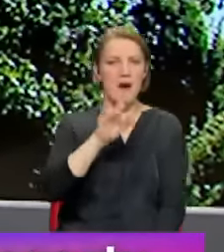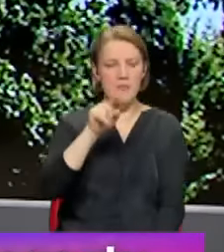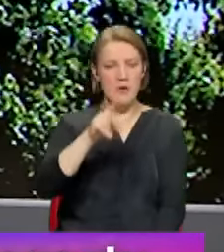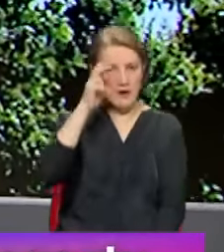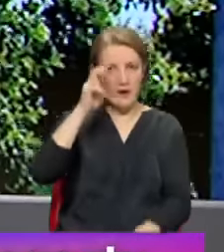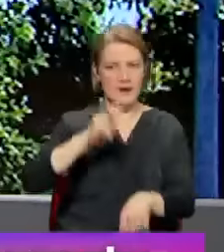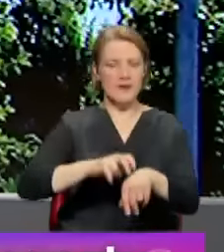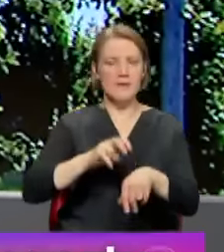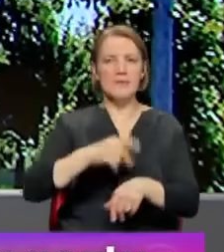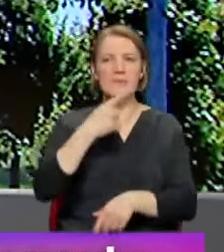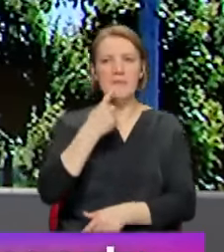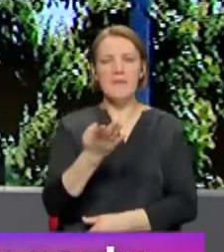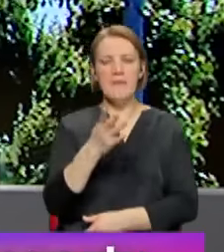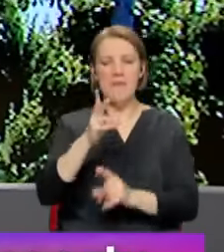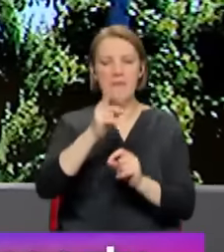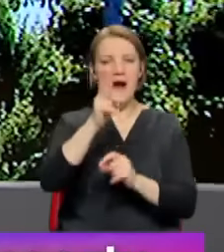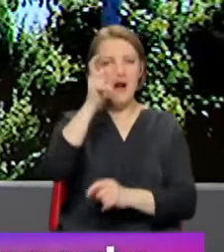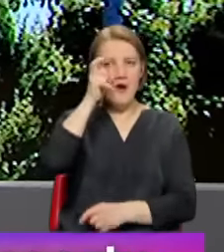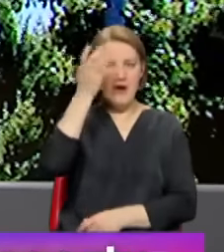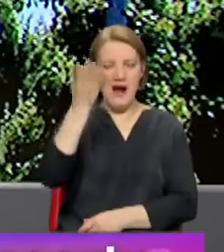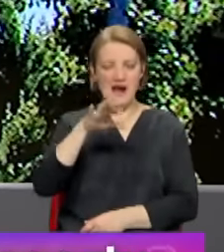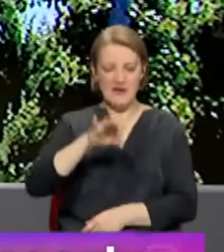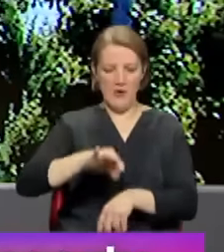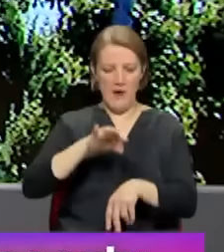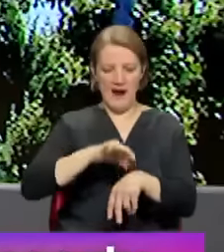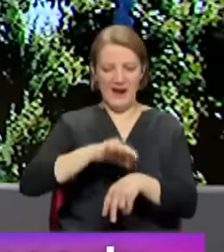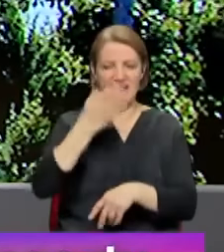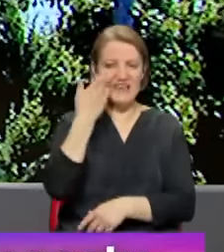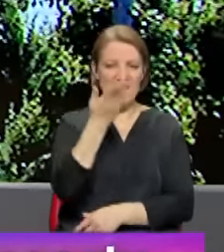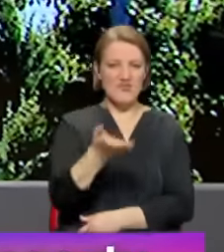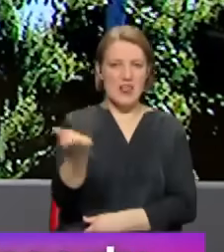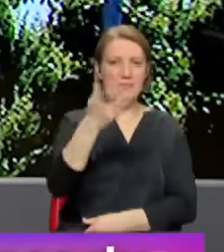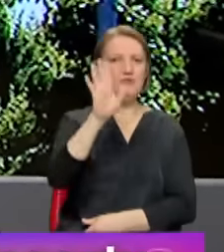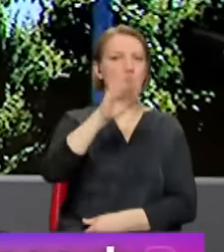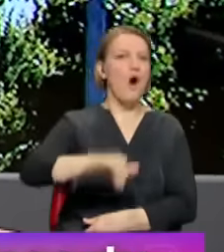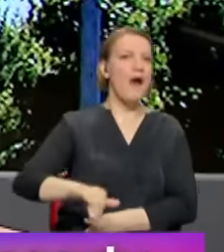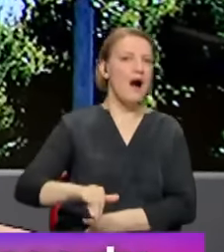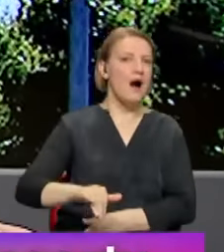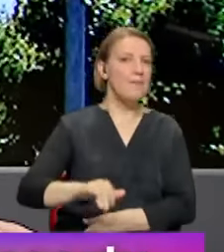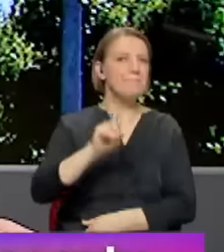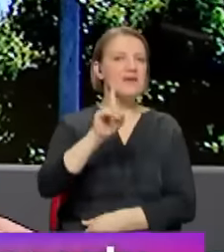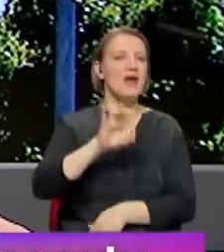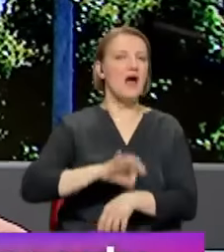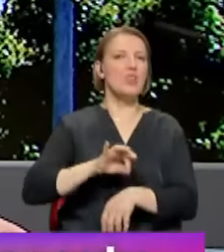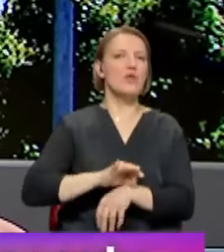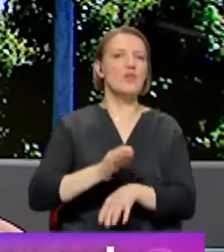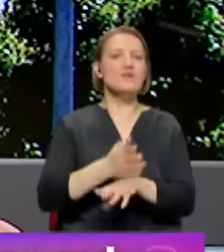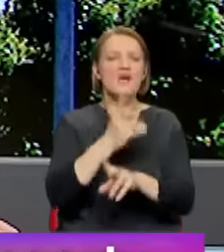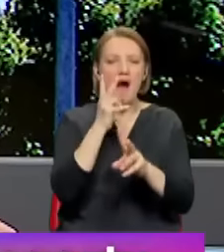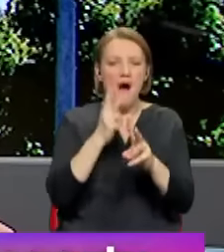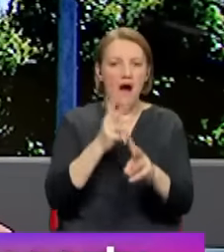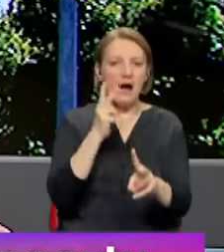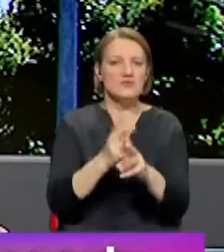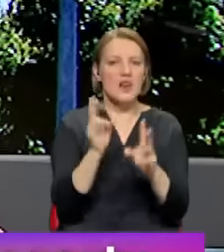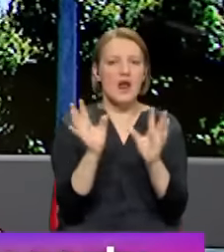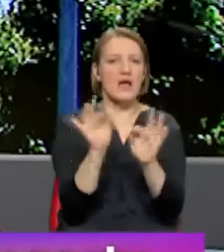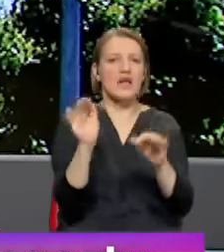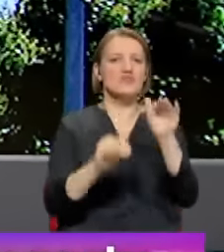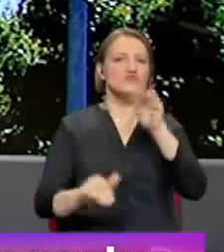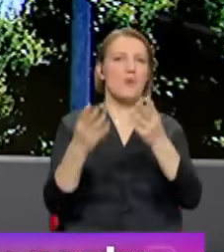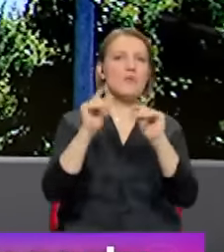da hatırlatın diyorlar Özgür Özel'e şu anda izleyicilerimiz. Sonra bir an önce ivedilikle erken